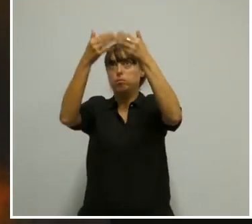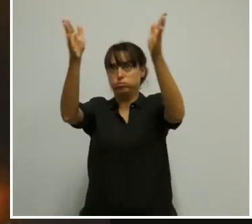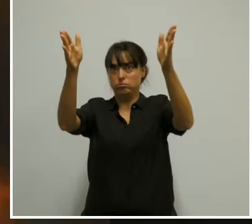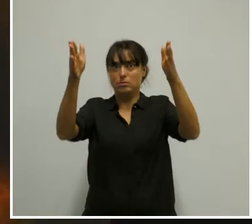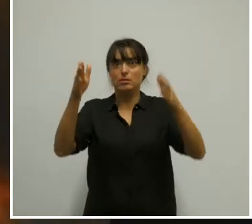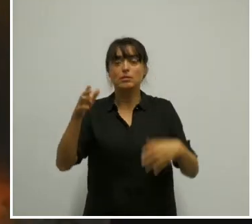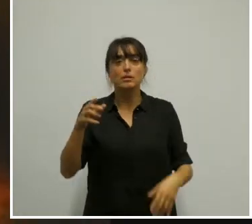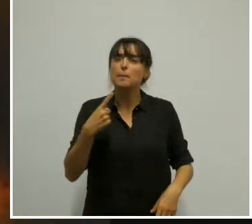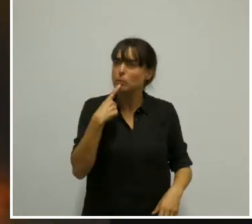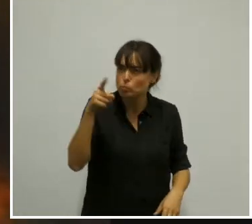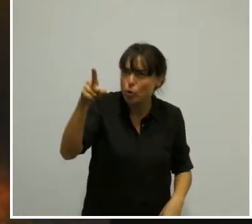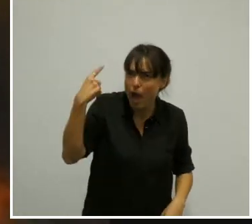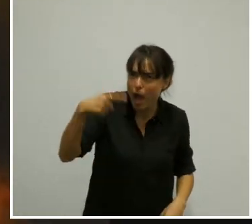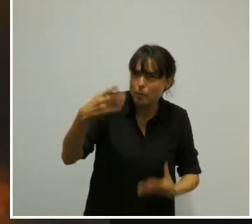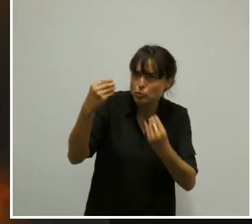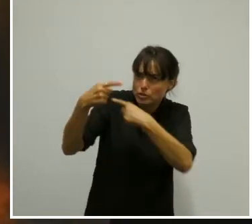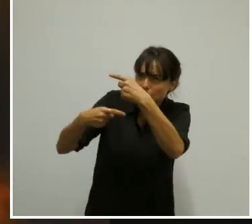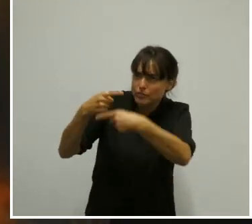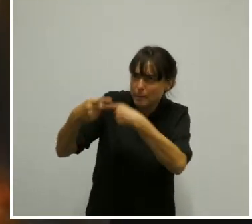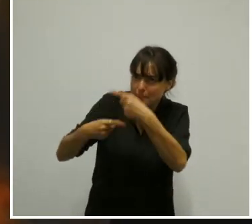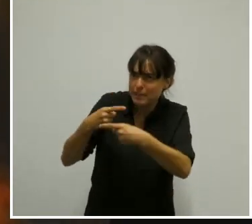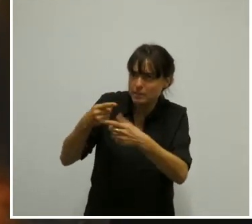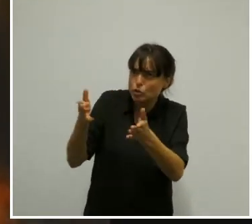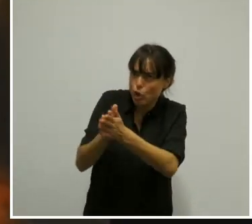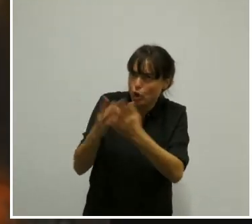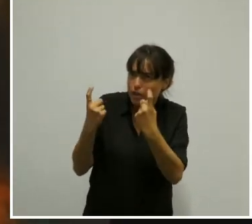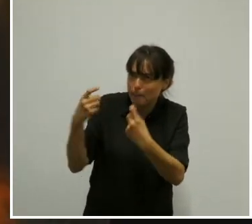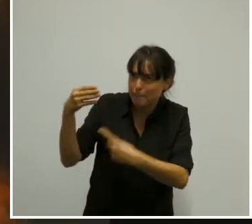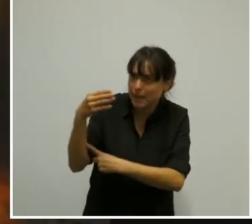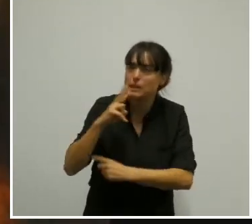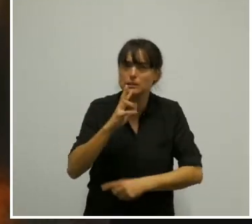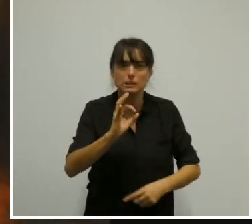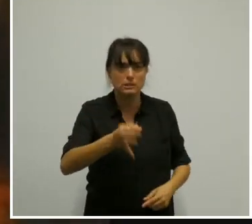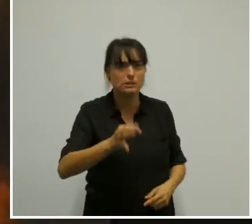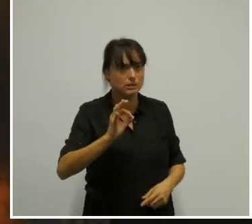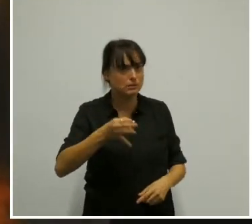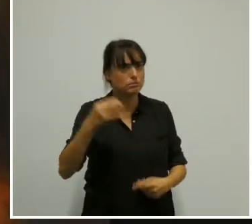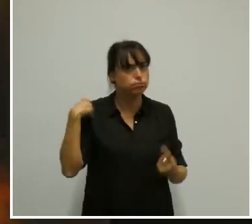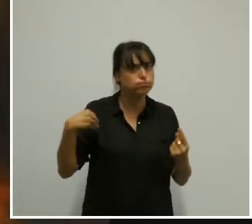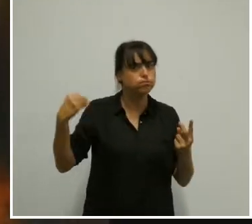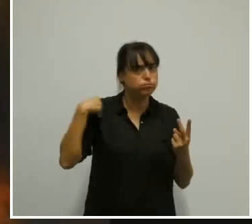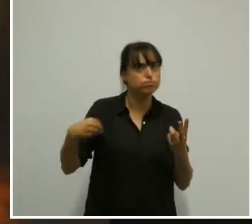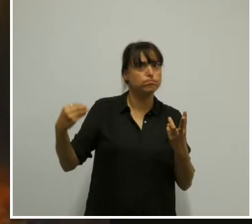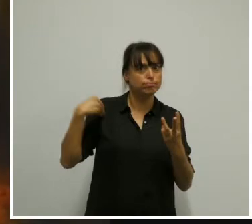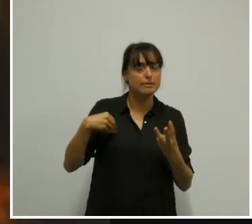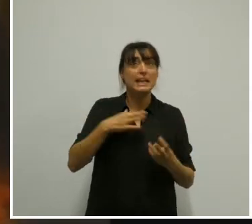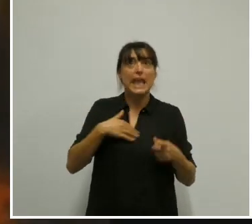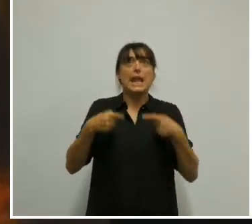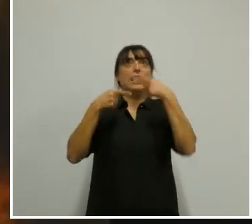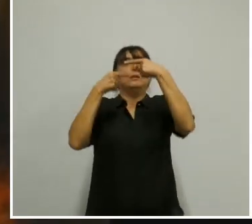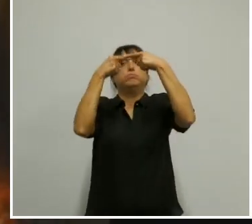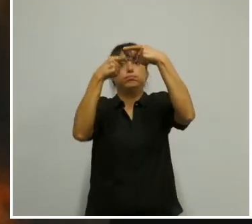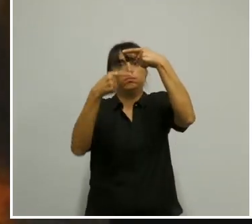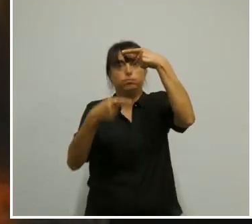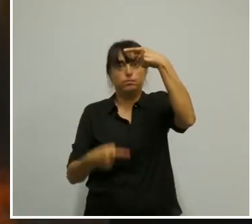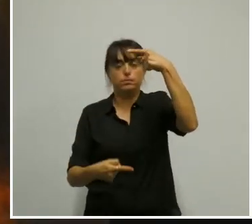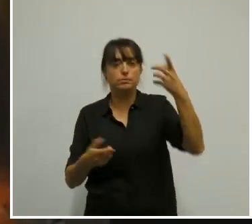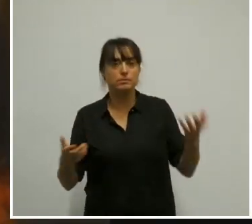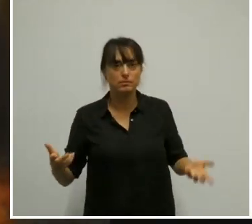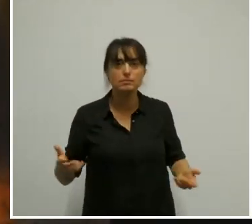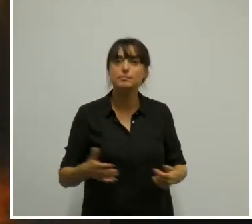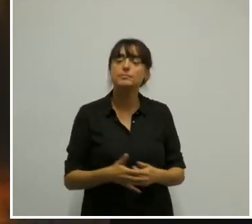o sigui, famílies que venen ja per part del Consorci amb els papers i ja està la solució feta i és molt àgil, en canvi les famílies que estan aquí al